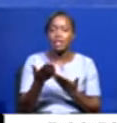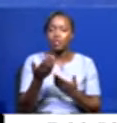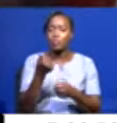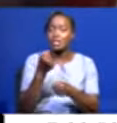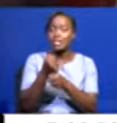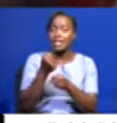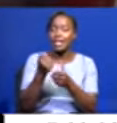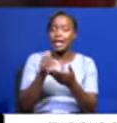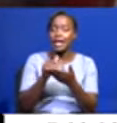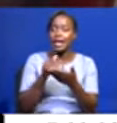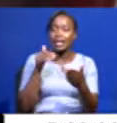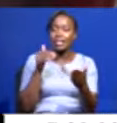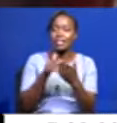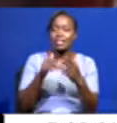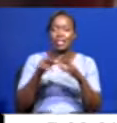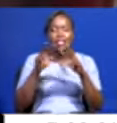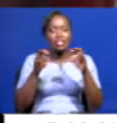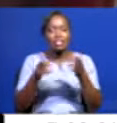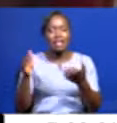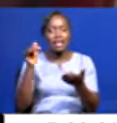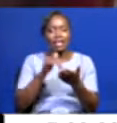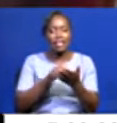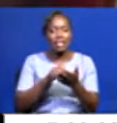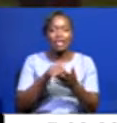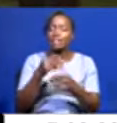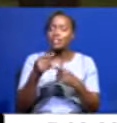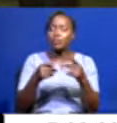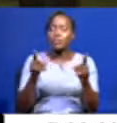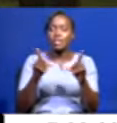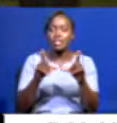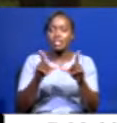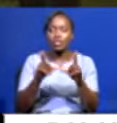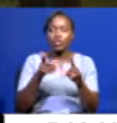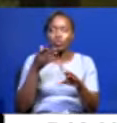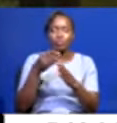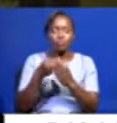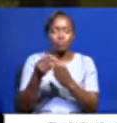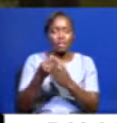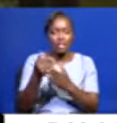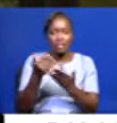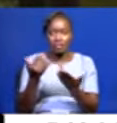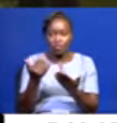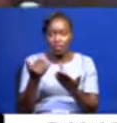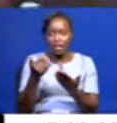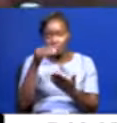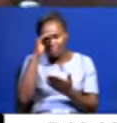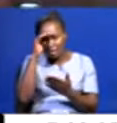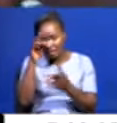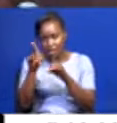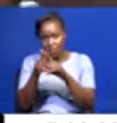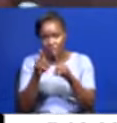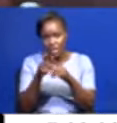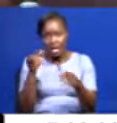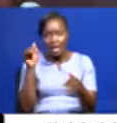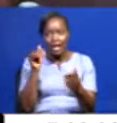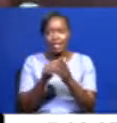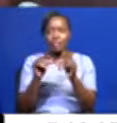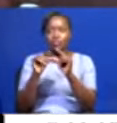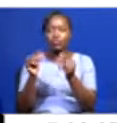ni pamoja na kukaguliwa upya kwa leseni za uuzaji pombe. Gachagua halikadhalika alionya dhidi ya kuibuka kwa